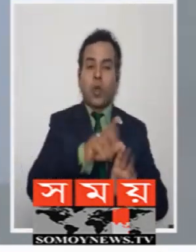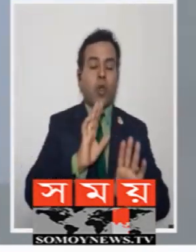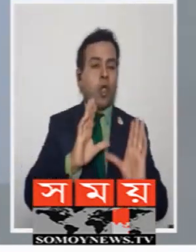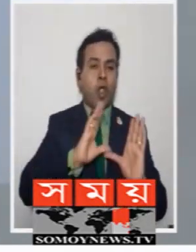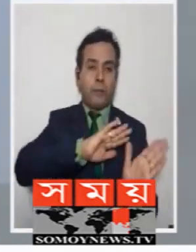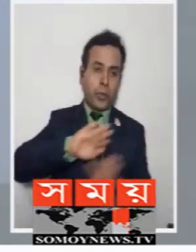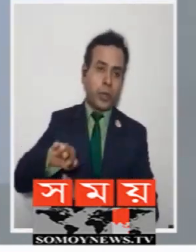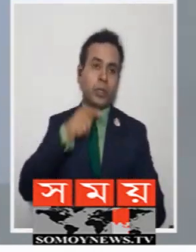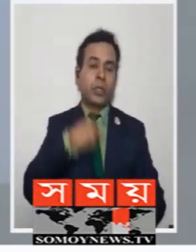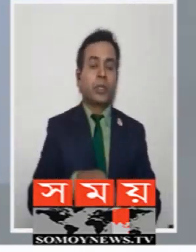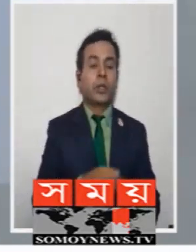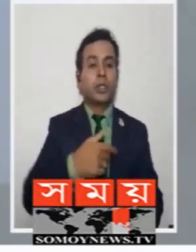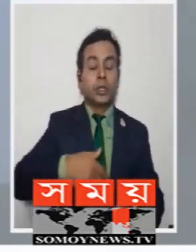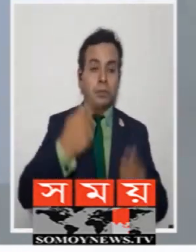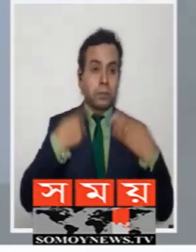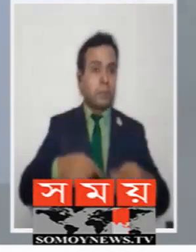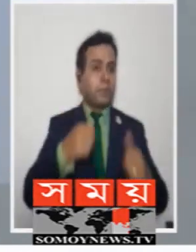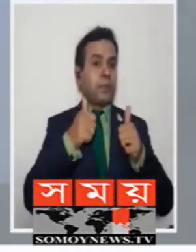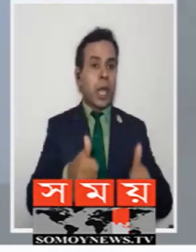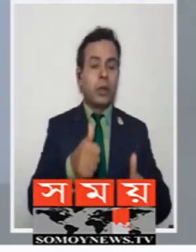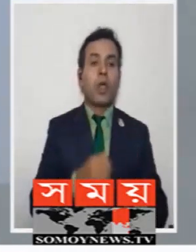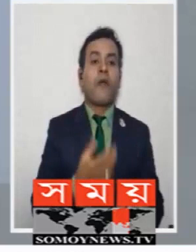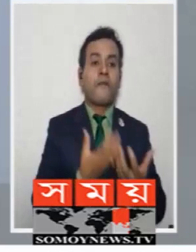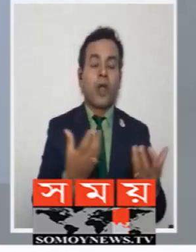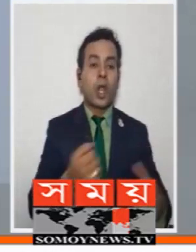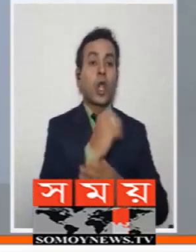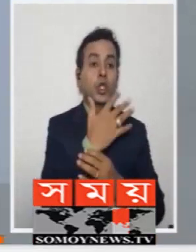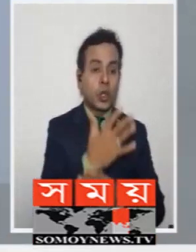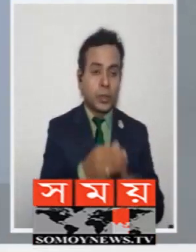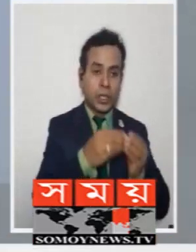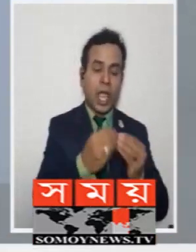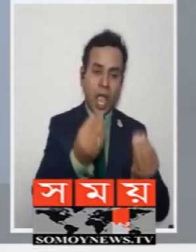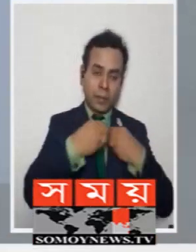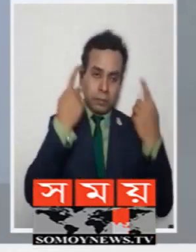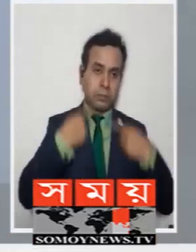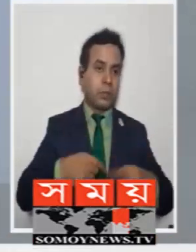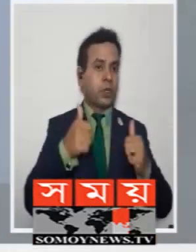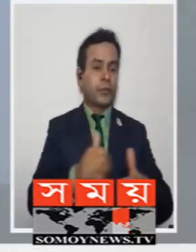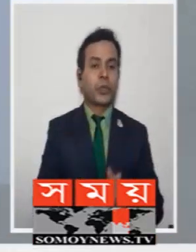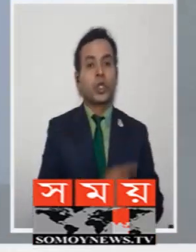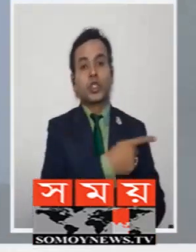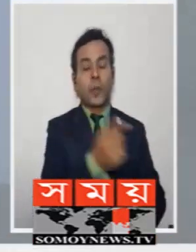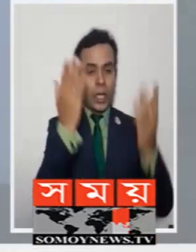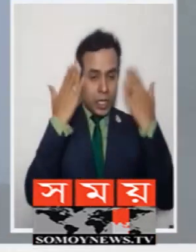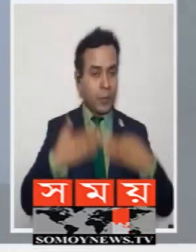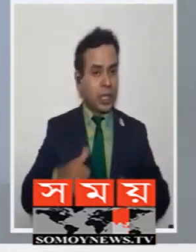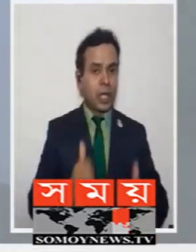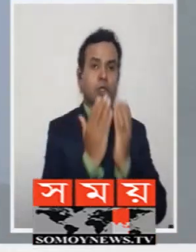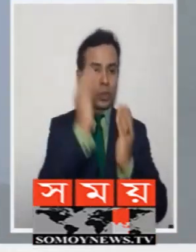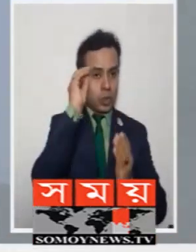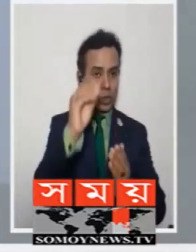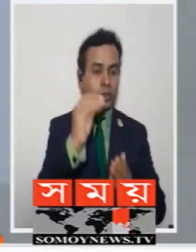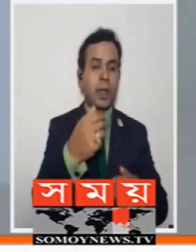চলি, তাহলেই আমরা নিরাপদ থাকতে পারি। আপনারা সবাই নিরাপদ থাকুন, সুস্থ থাকুন, ভালো থাকুন, আমরা এই কোভিড যুদ্ধে জয়লাভ